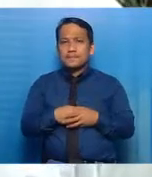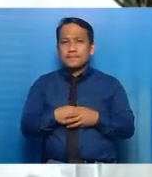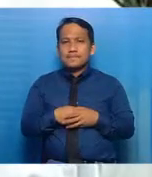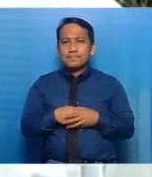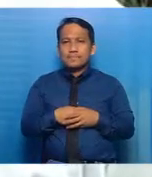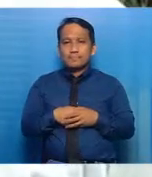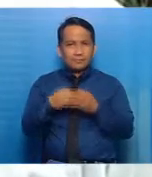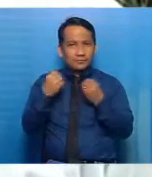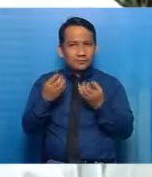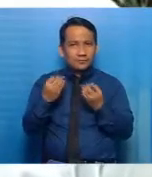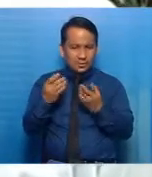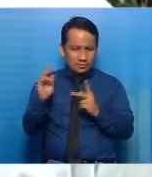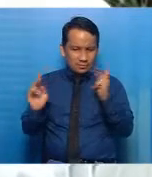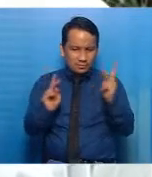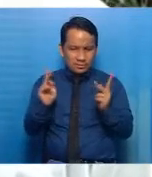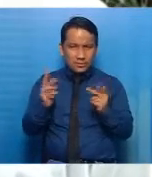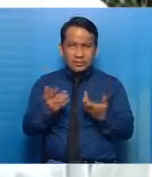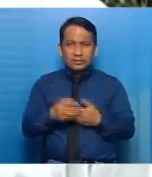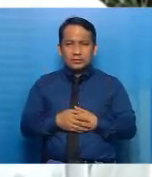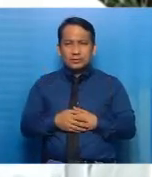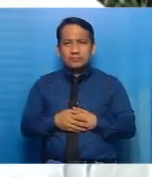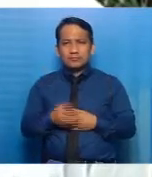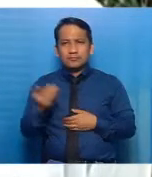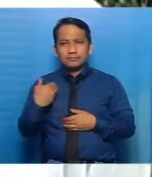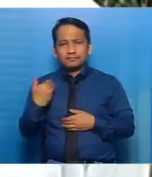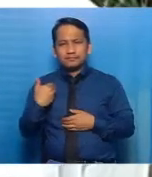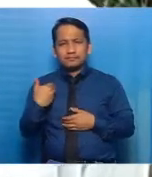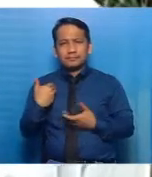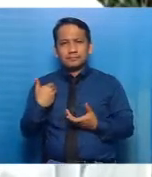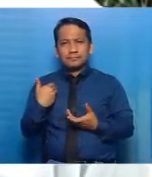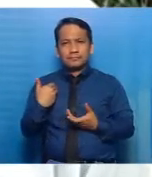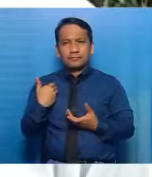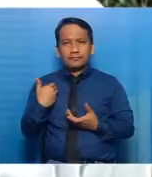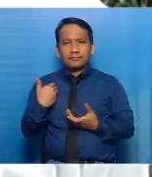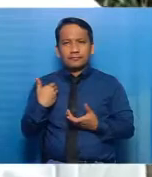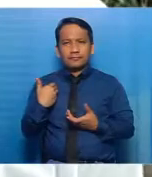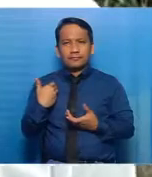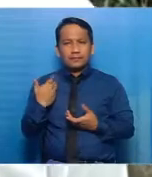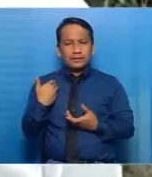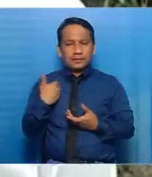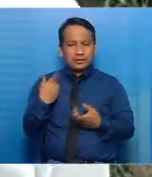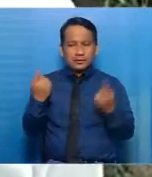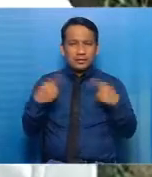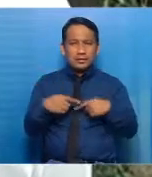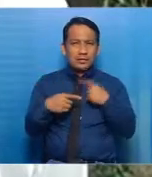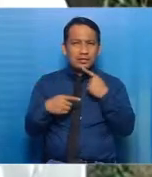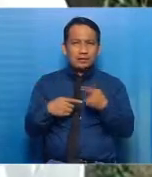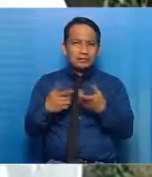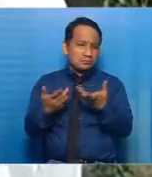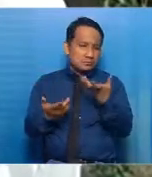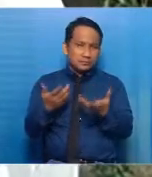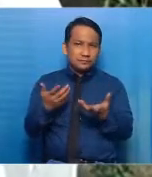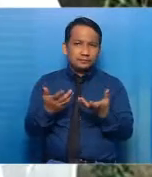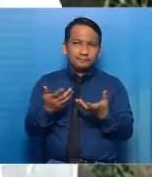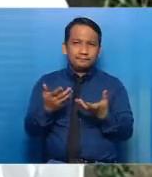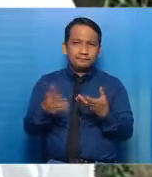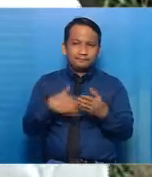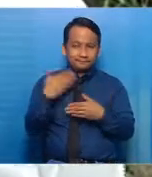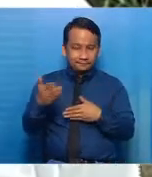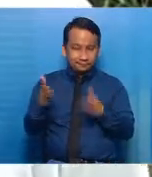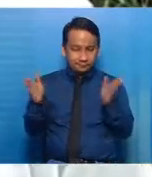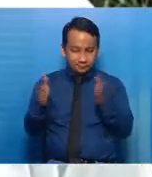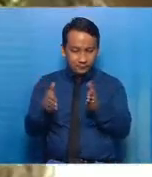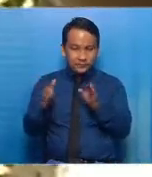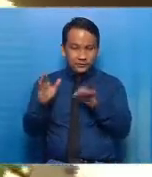dahil nga sa dami ng tao ay masyadong magiging impractical. Siguro sa mga, pwede yun sa mga maliliit